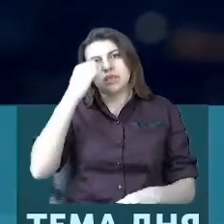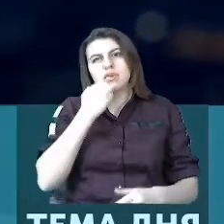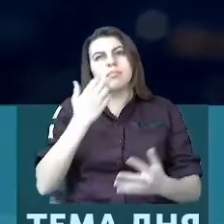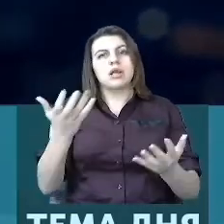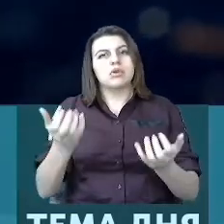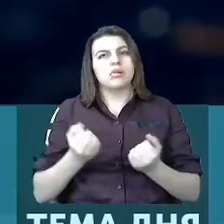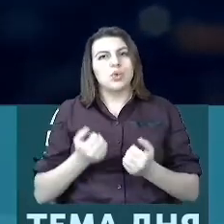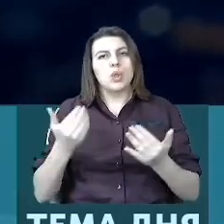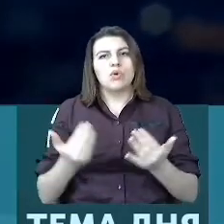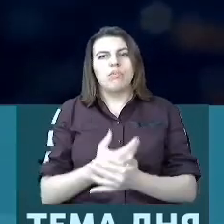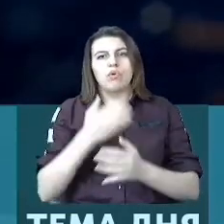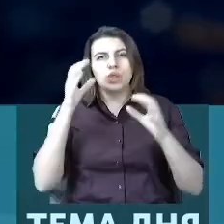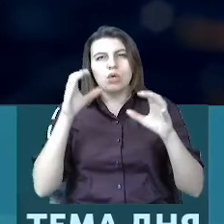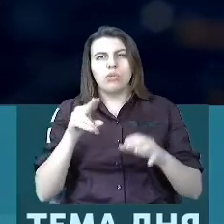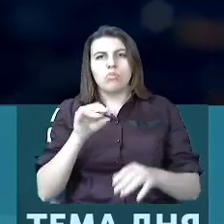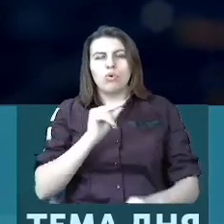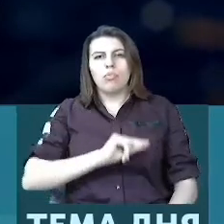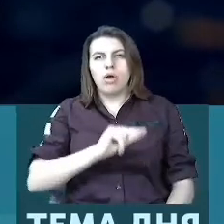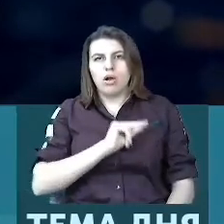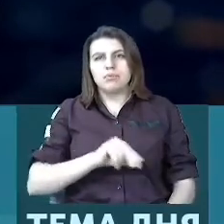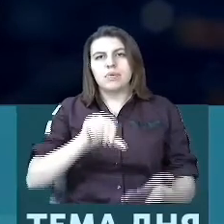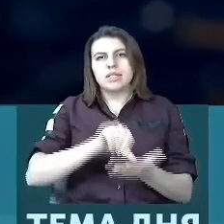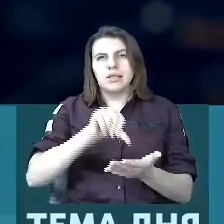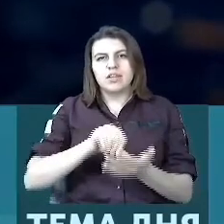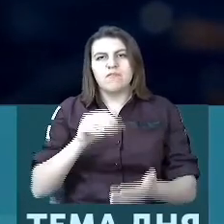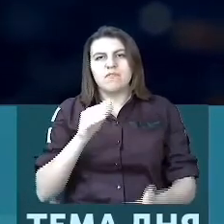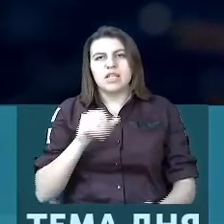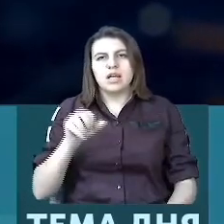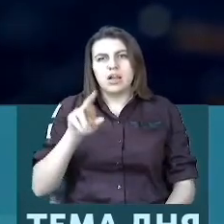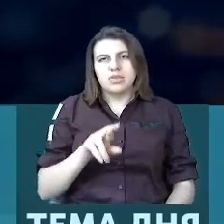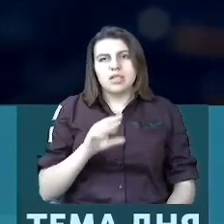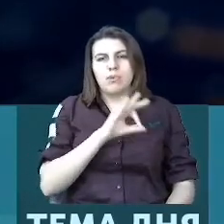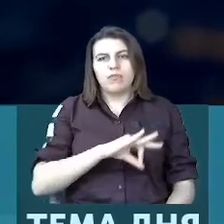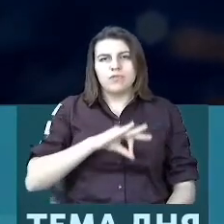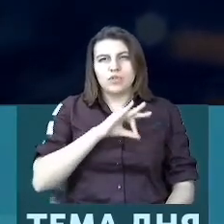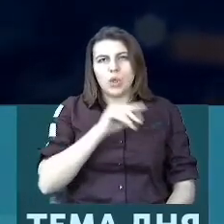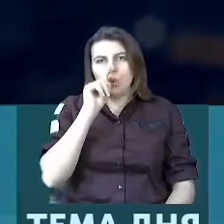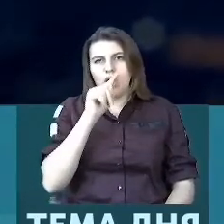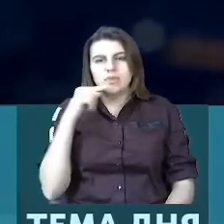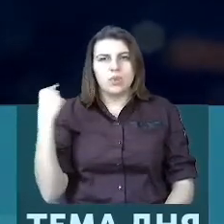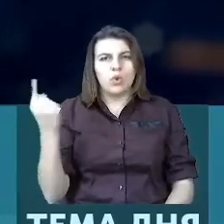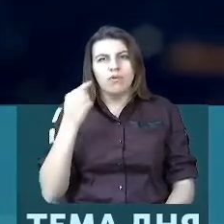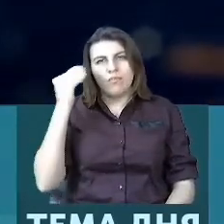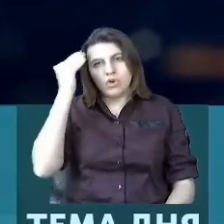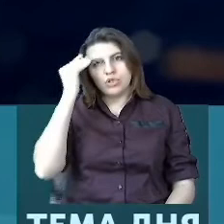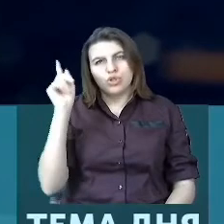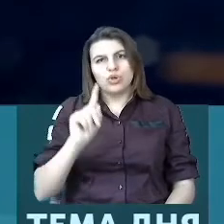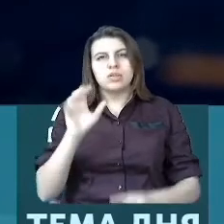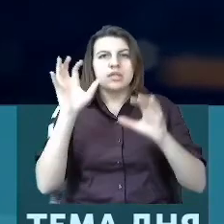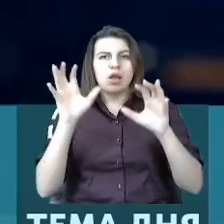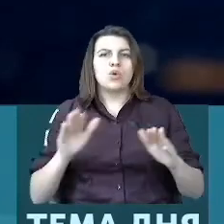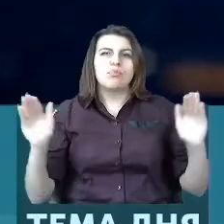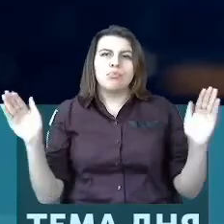нового закону про працю. Однак представники Федерації профспілок Луганської області вважають, що закон зменшує захист